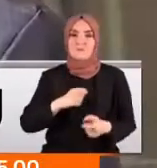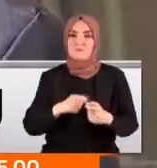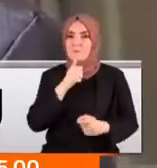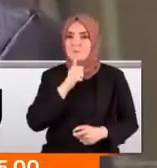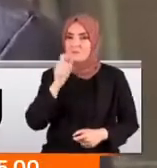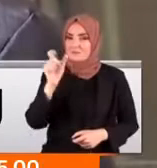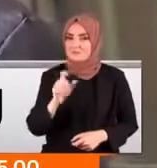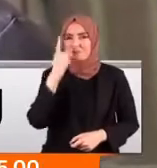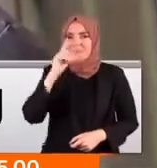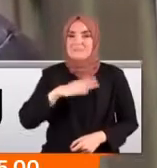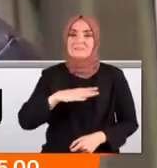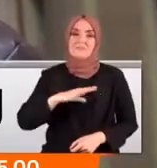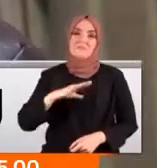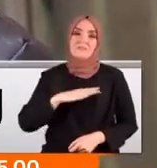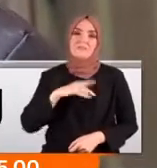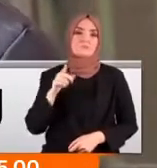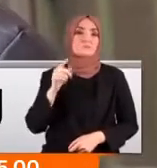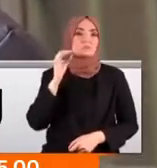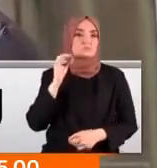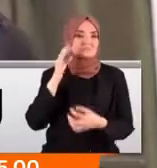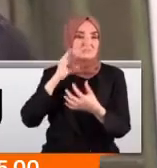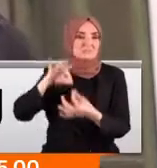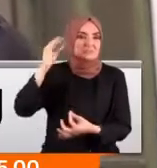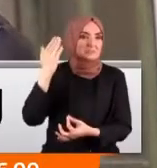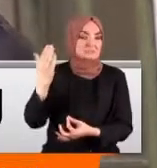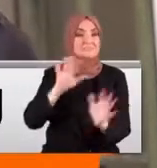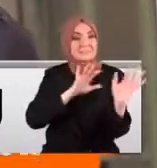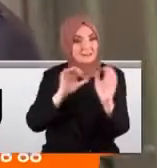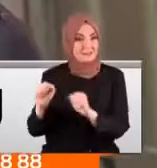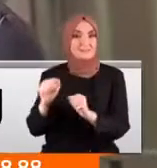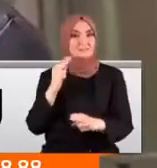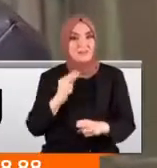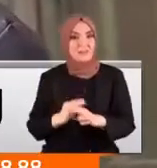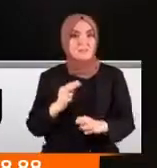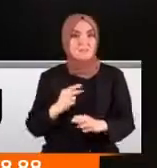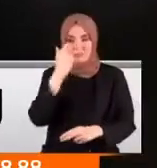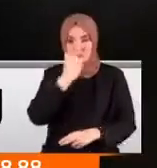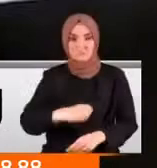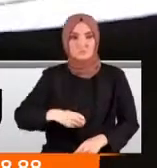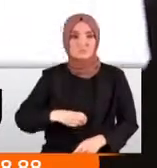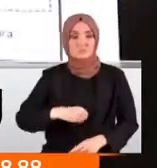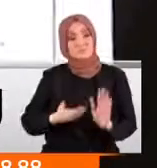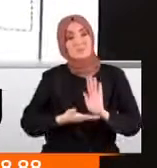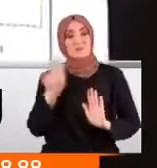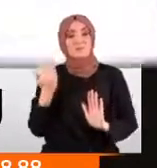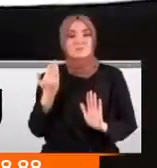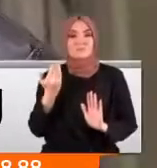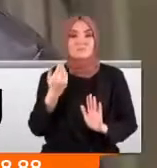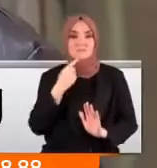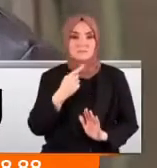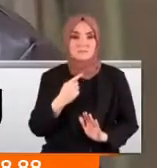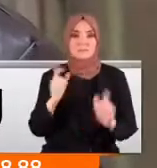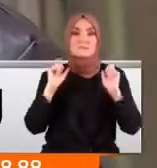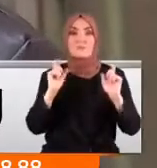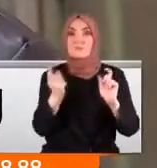Benim isteğim bu şahsın yakalanması, bir an önce benim üzerimdeki suçların kaldırılmasını. Ben şu an sigortalı